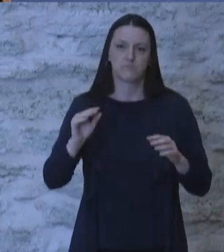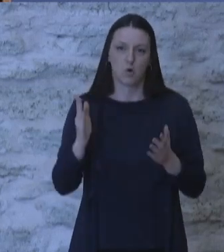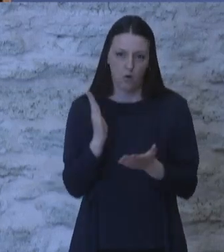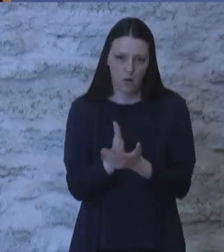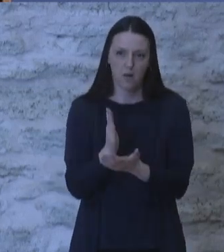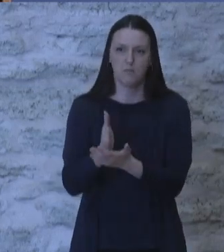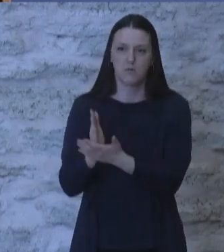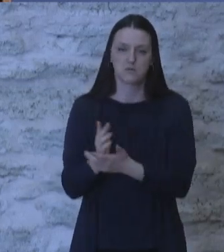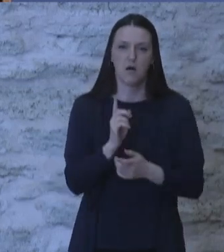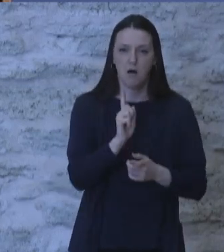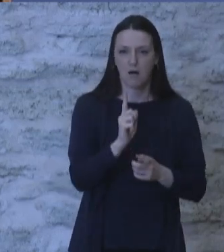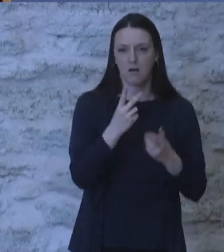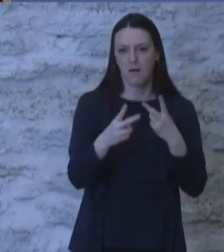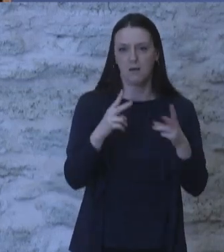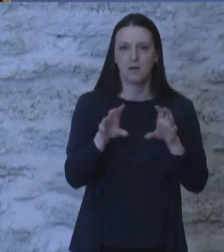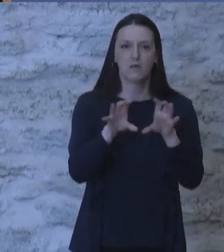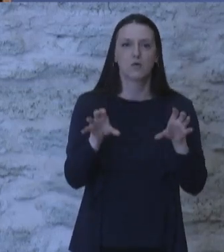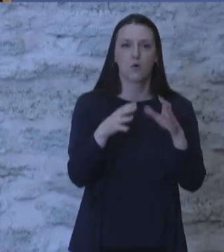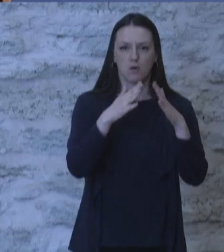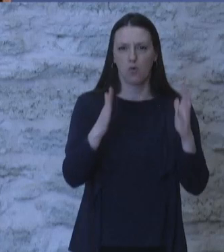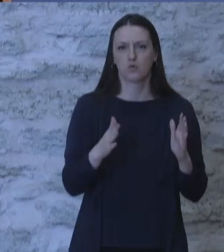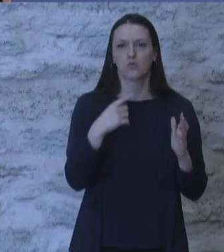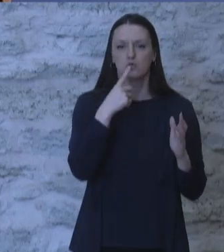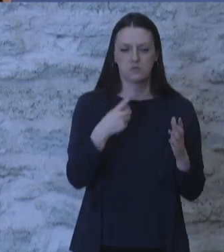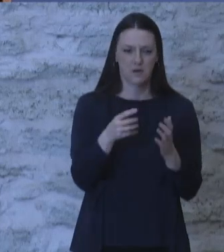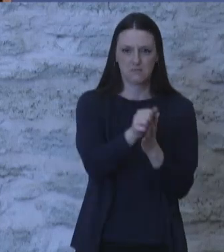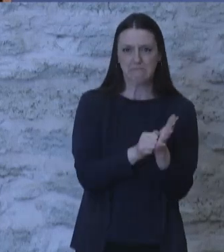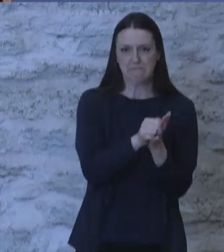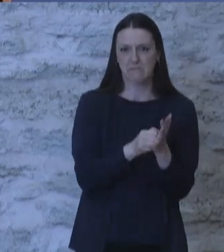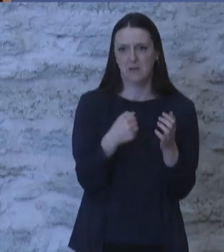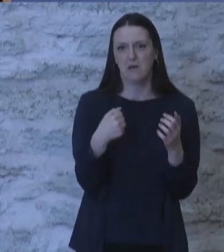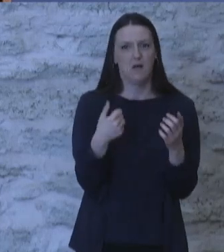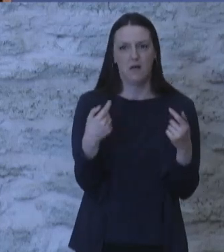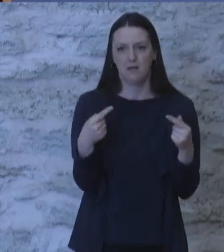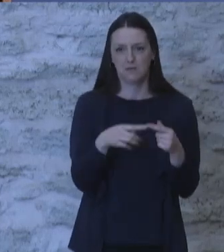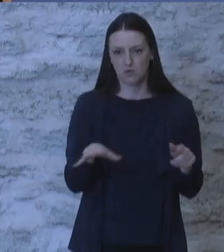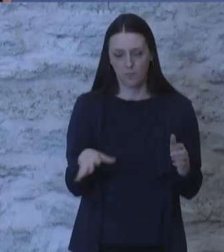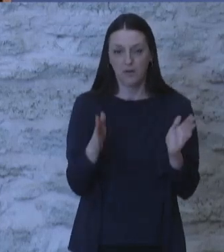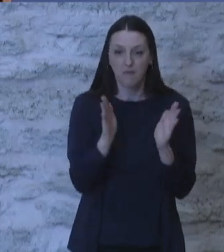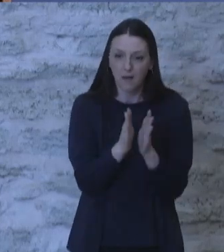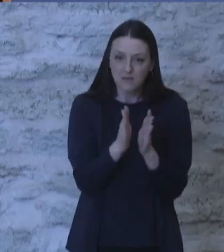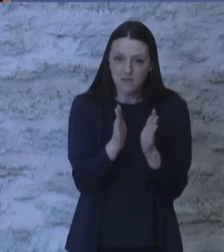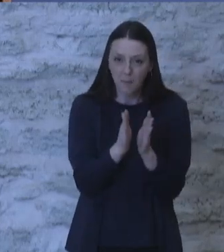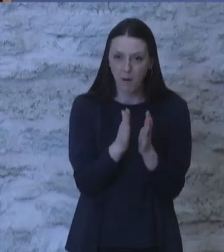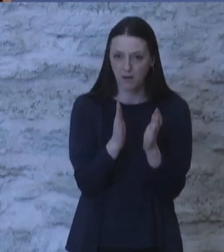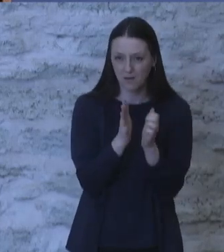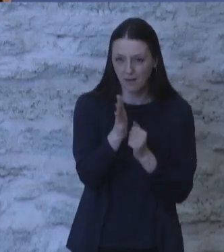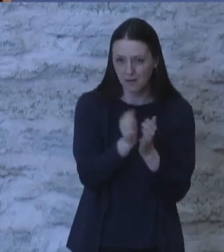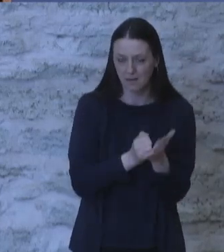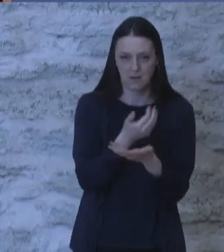hooldekodud ütsed, et kinnaste suurused, neile ei sobi, soovad väiksemaid, nii kinded ei ole. Nii, et